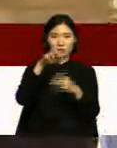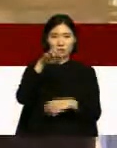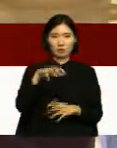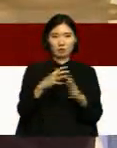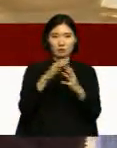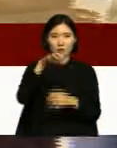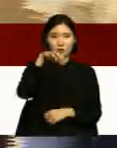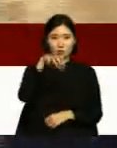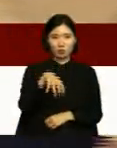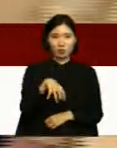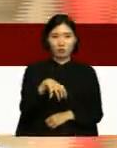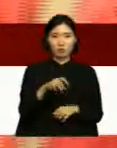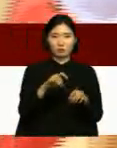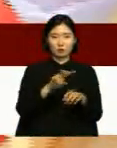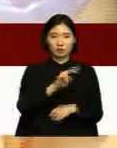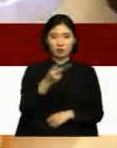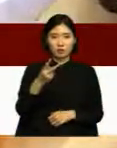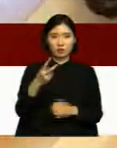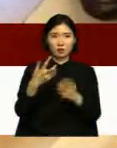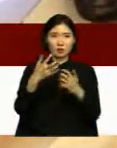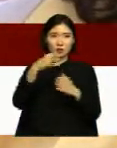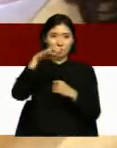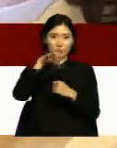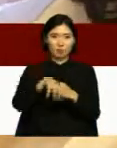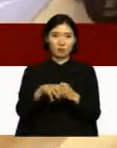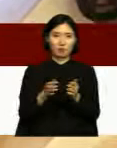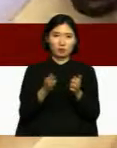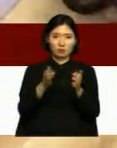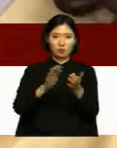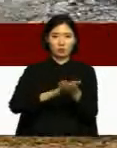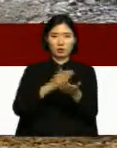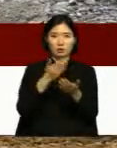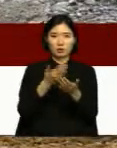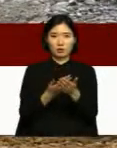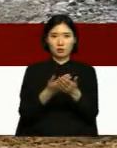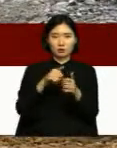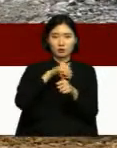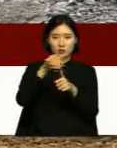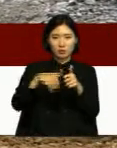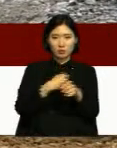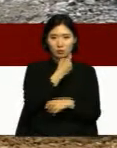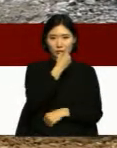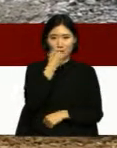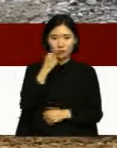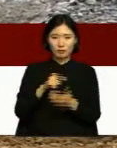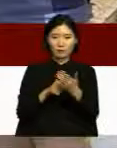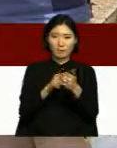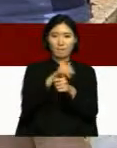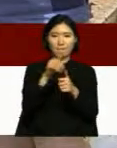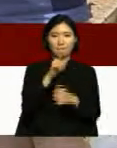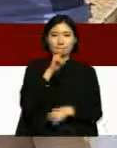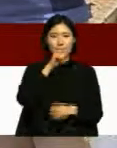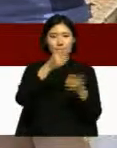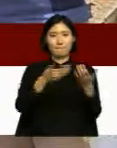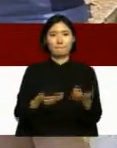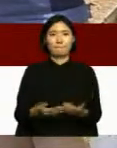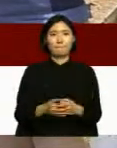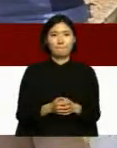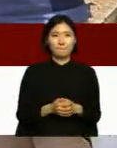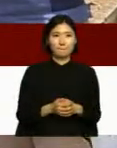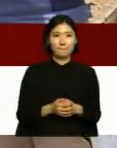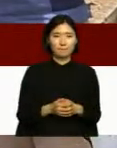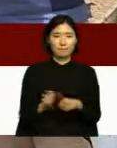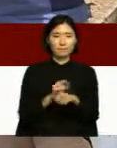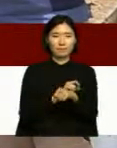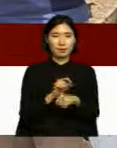현장, 변전소에서 부초 고개 간 도로 개설 공사 현장에서 실태를 점검하고 추진 상황을 보고받았습니다.